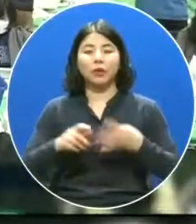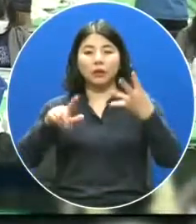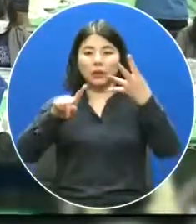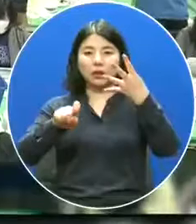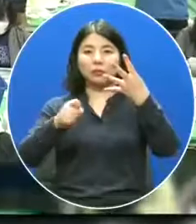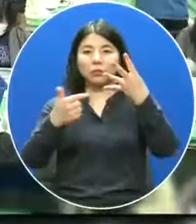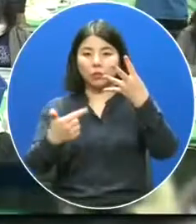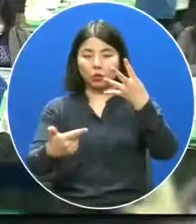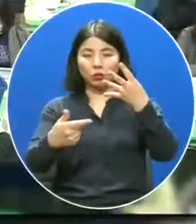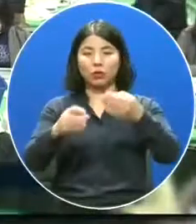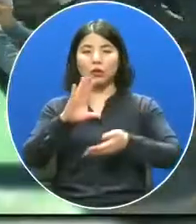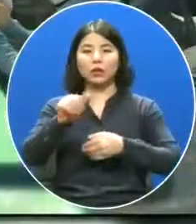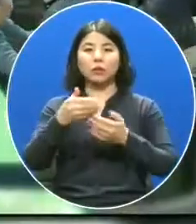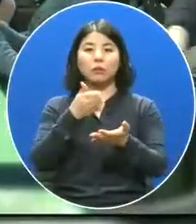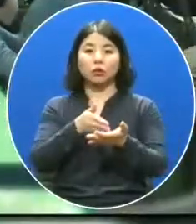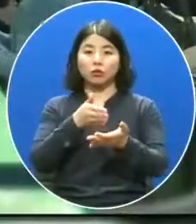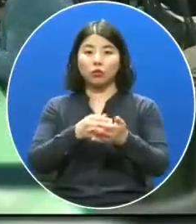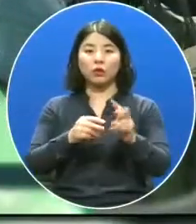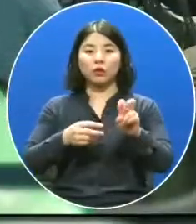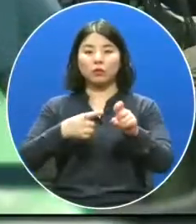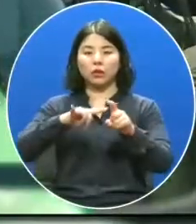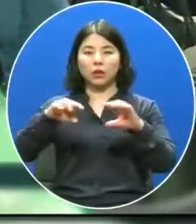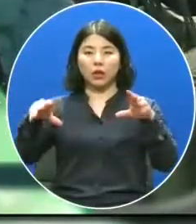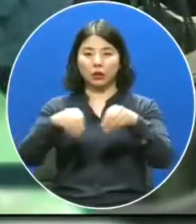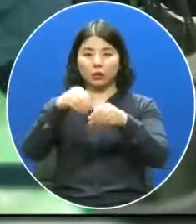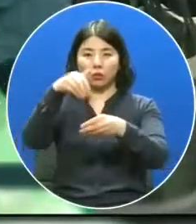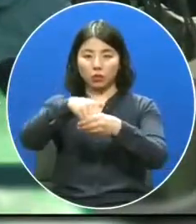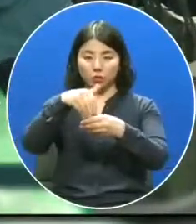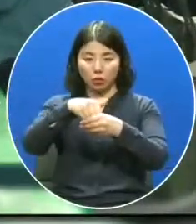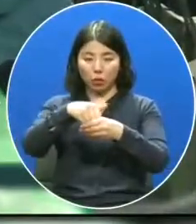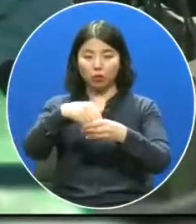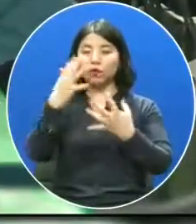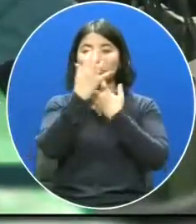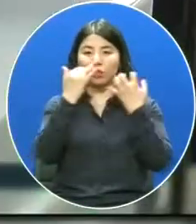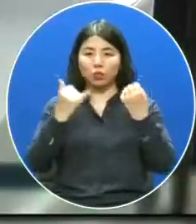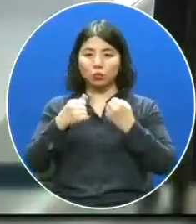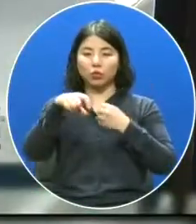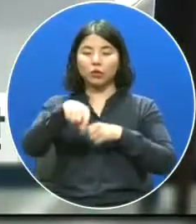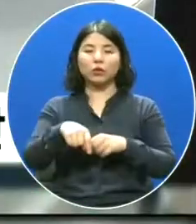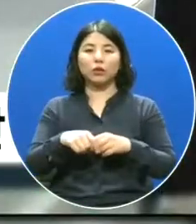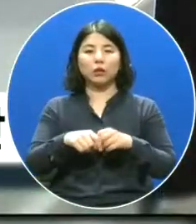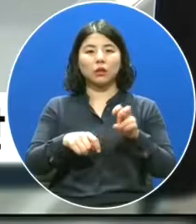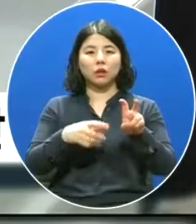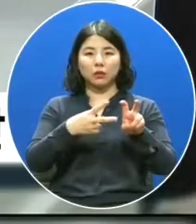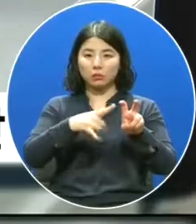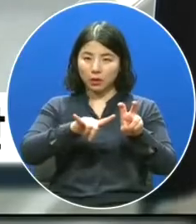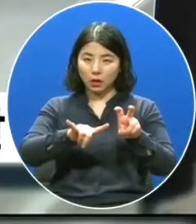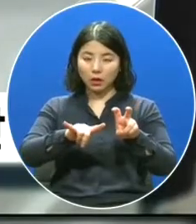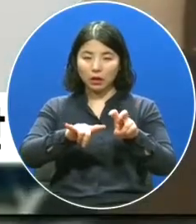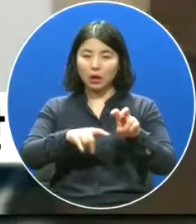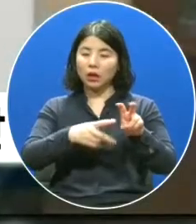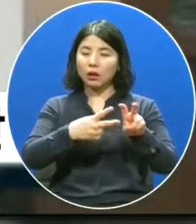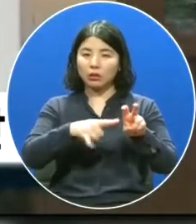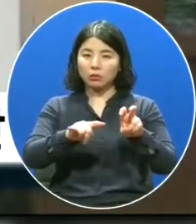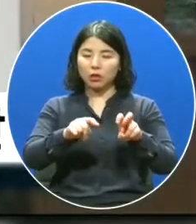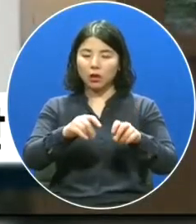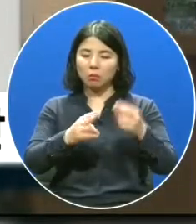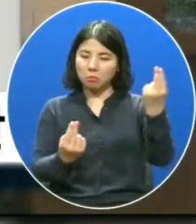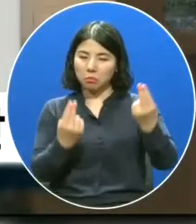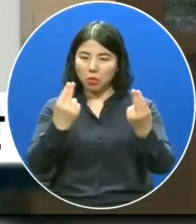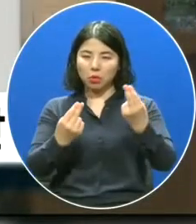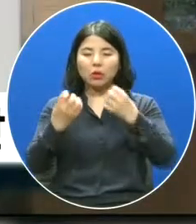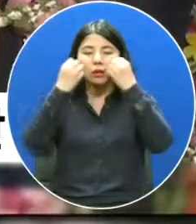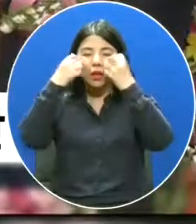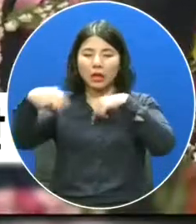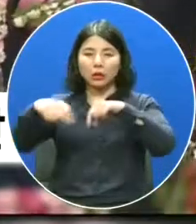4월 16일 CJB 뉴스는 21대 총선을 통해 충북은 20대와는 전혀 다른 새로운 정치들을